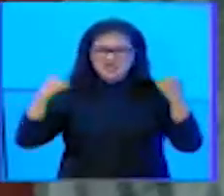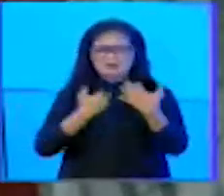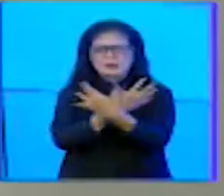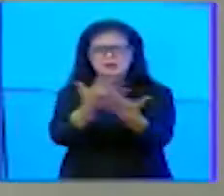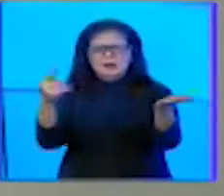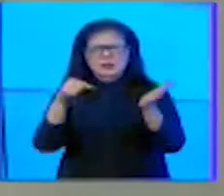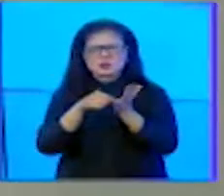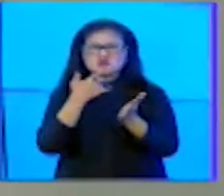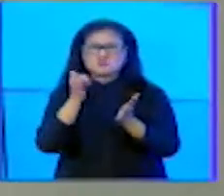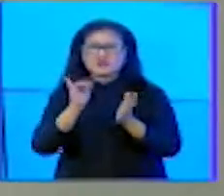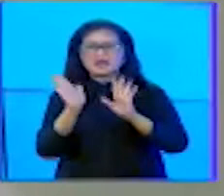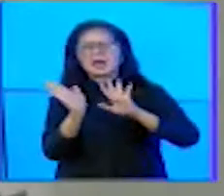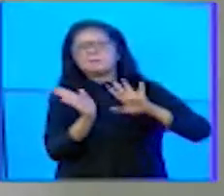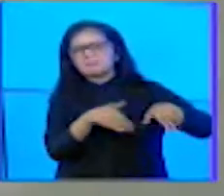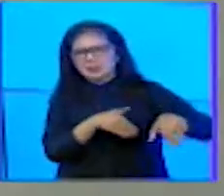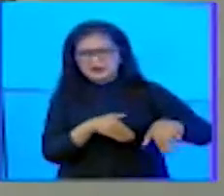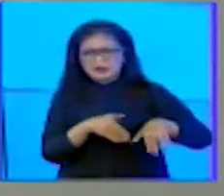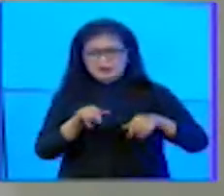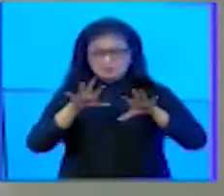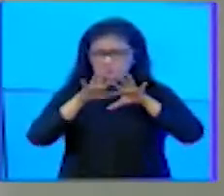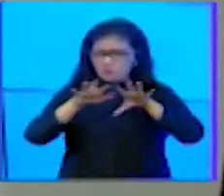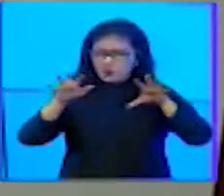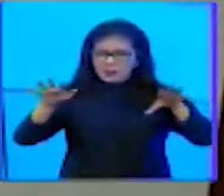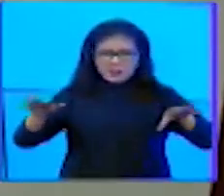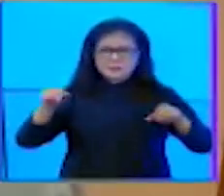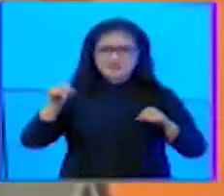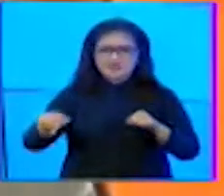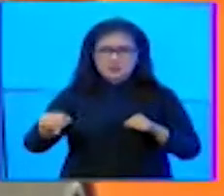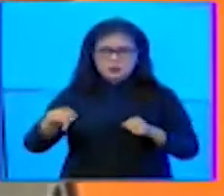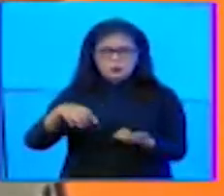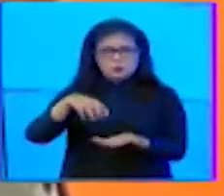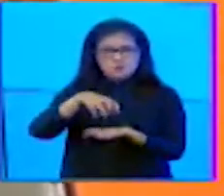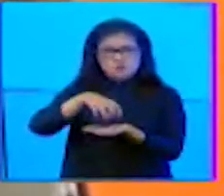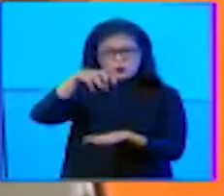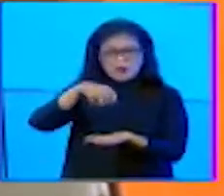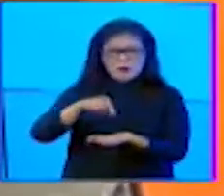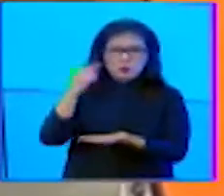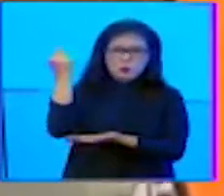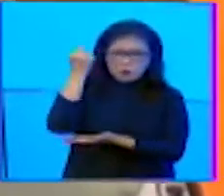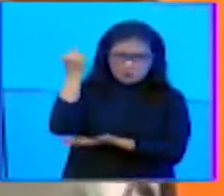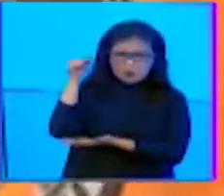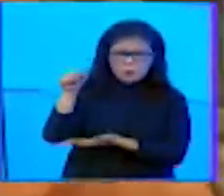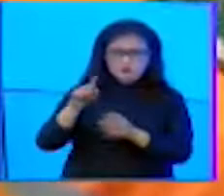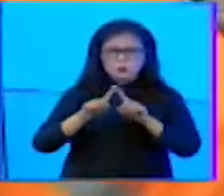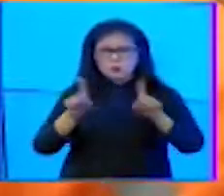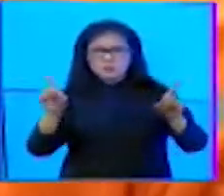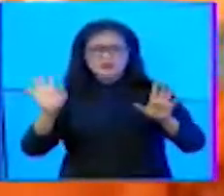menurun. Banyak masyarakat di ruang publik yang tidak menggunakan masker dan tidak menjaga jarak atau physical distancing.